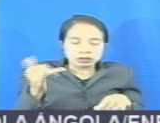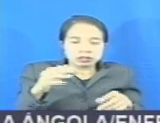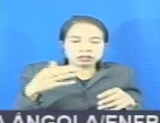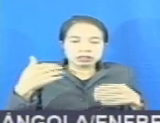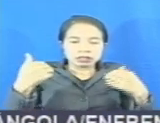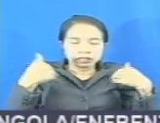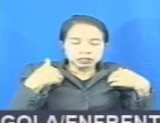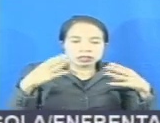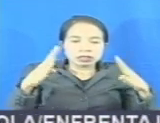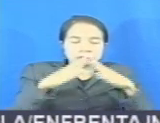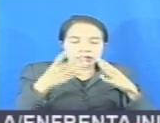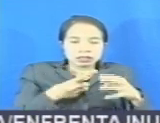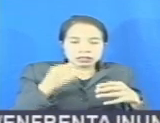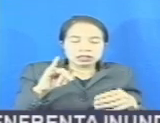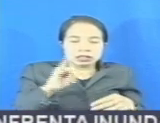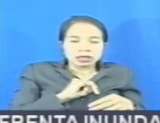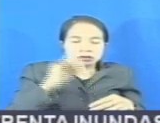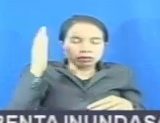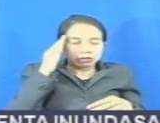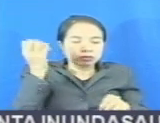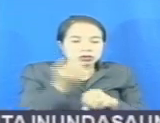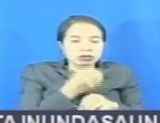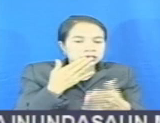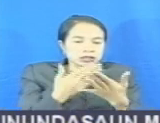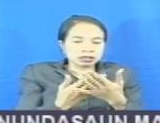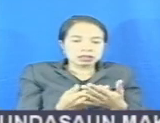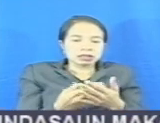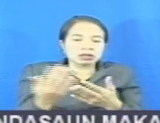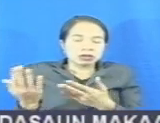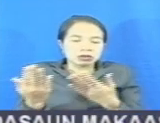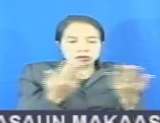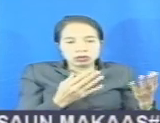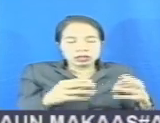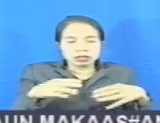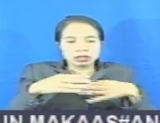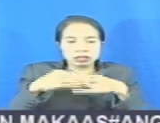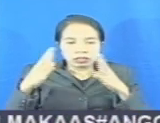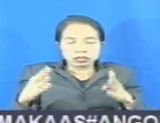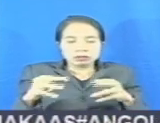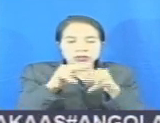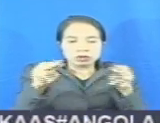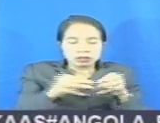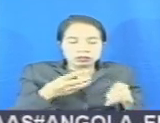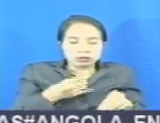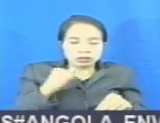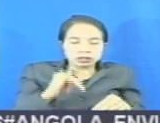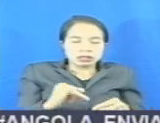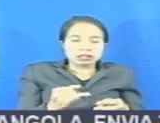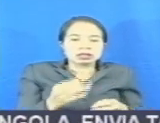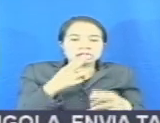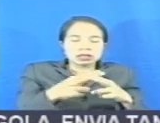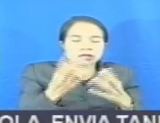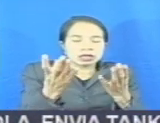hanya oportunidade dia kita ni ho di autoridade municipal de Dilinha naran hakarak fahnoin